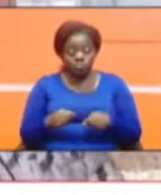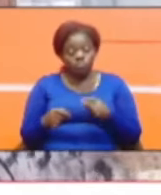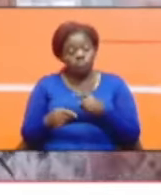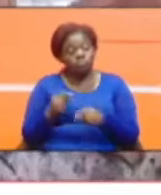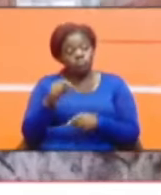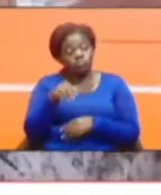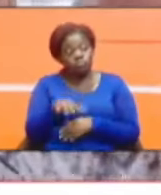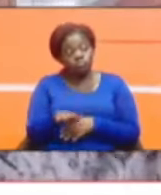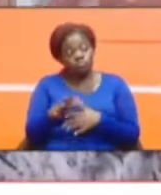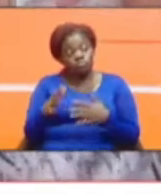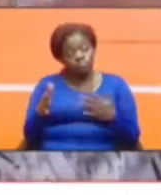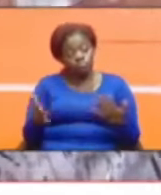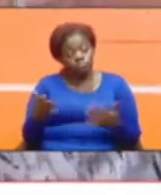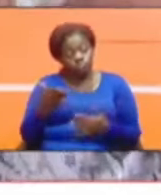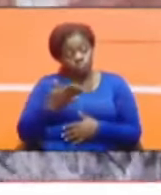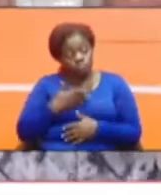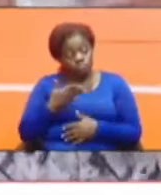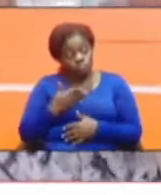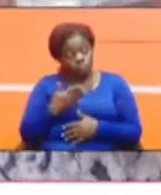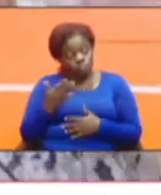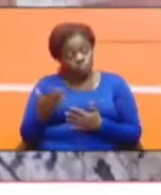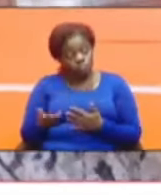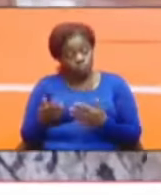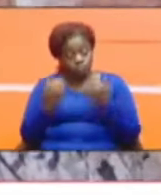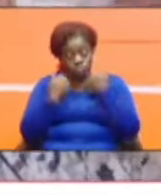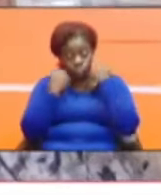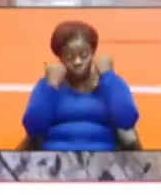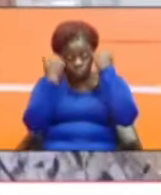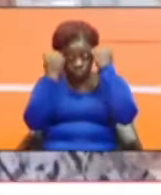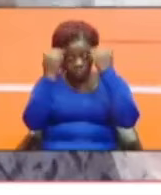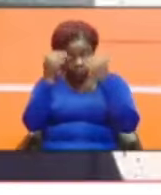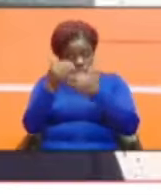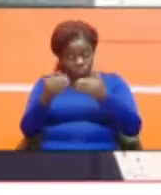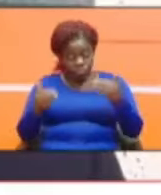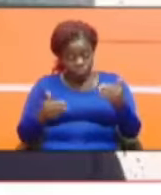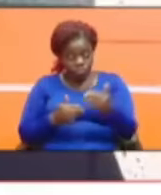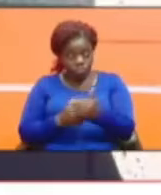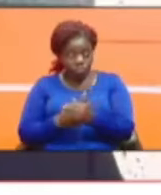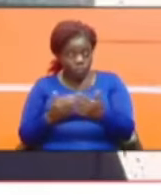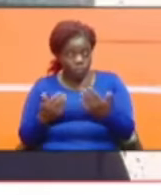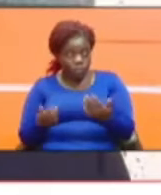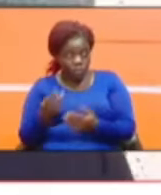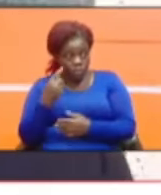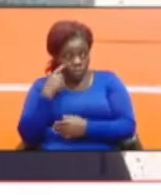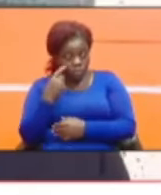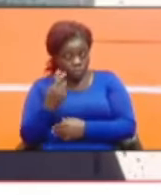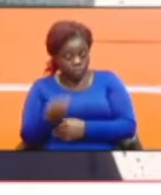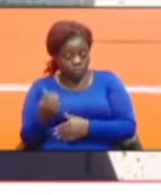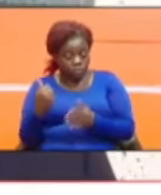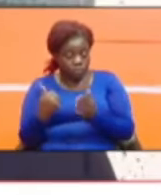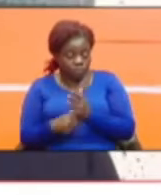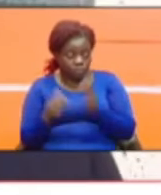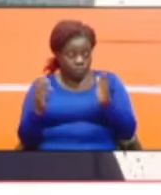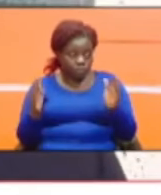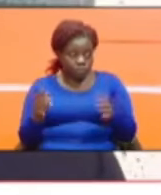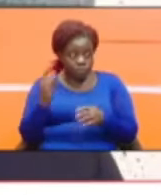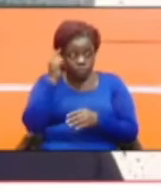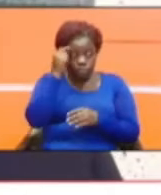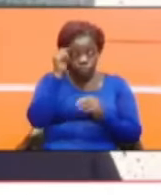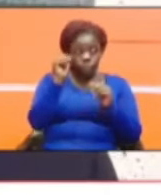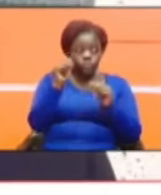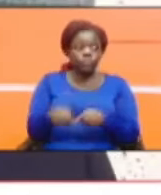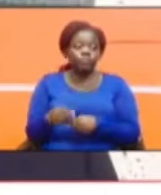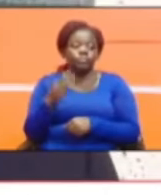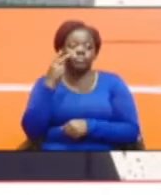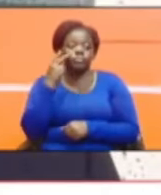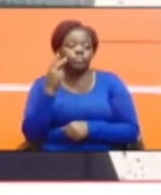n'amuggyawo naye ate nga ayina stress eyiye emuli emabega. Kati n'olaba nti waliwo kizibu kinene nnyo gavumenti ky'erina